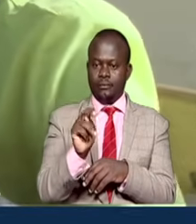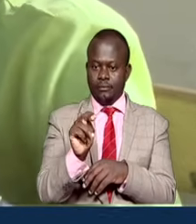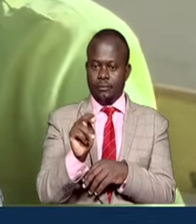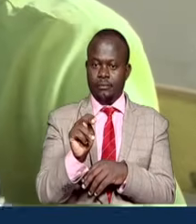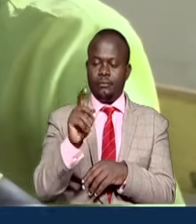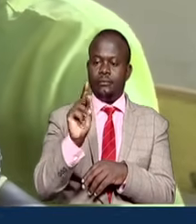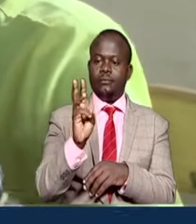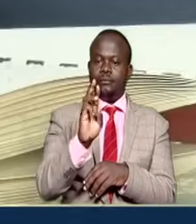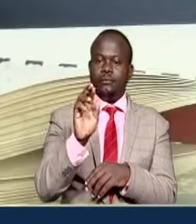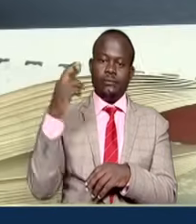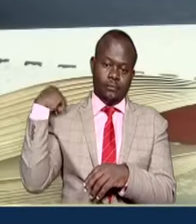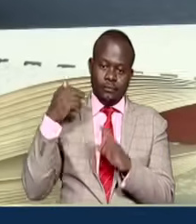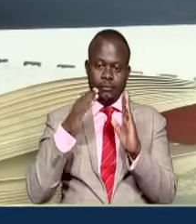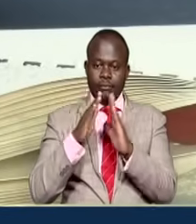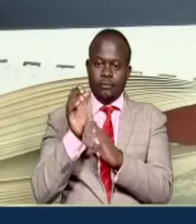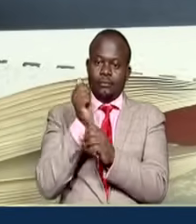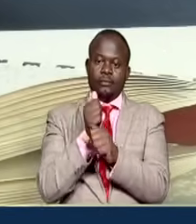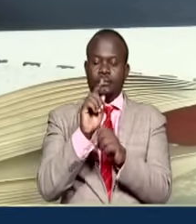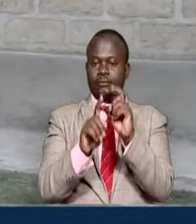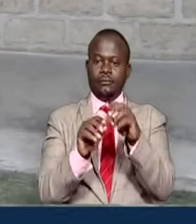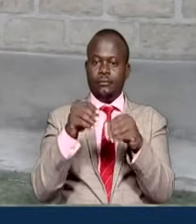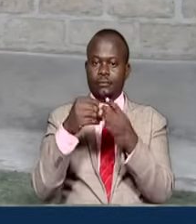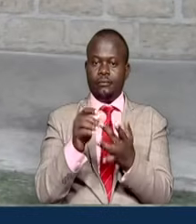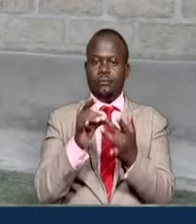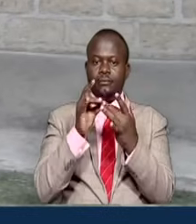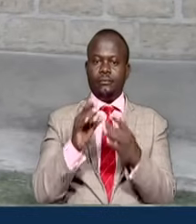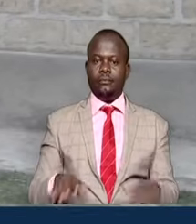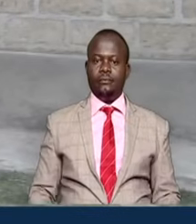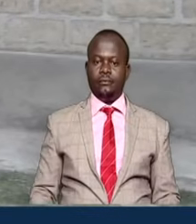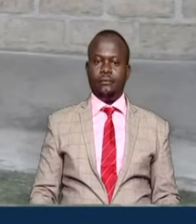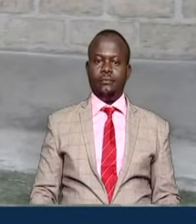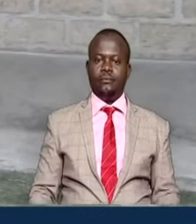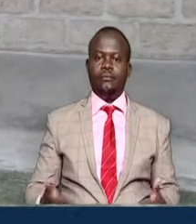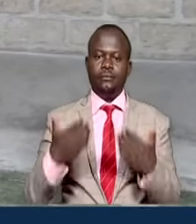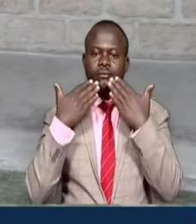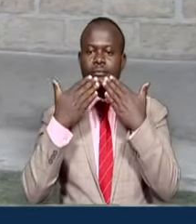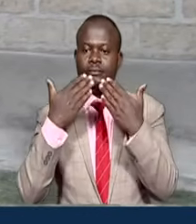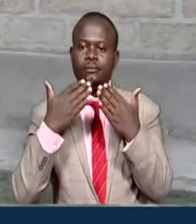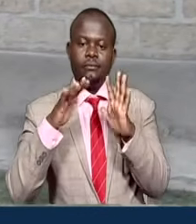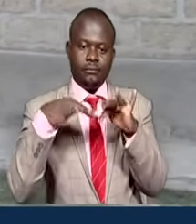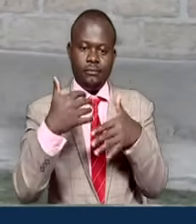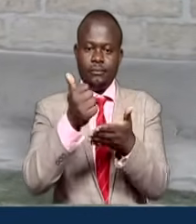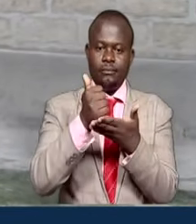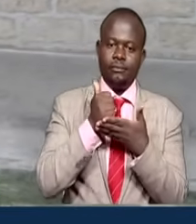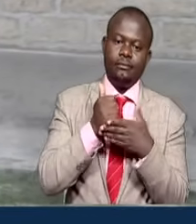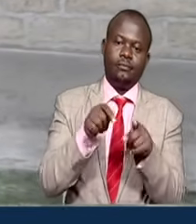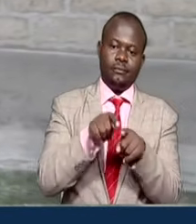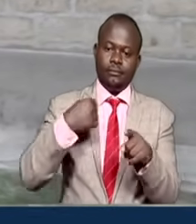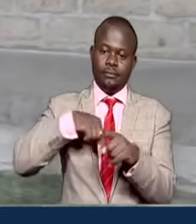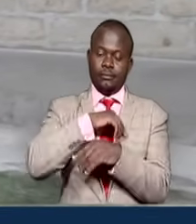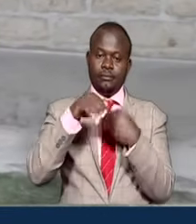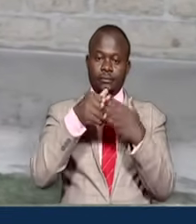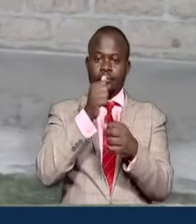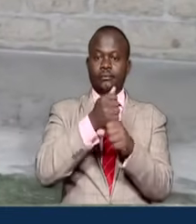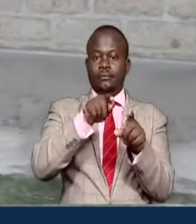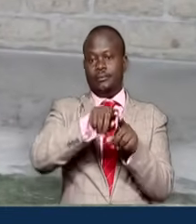ashima ko mu bihe by'ibizamini abafite ubumuga bahabwa umwihariko. Ishimira uburyo badufashamo natwe nyine tukabasha gukora nk'ibyo